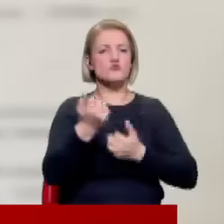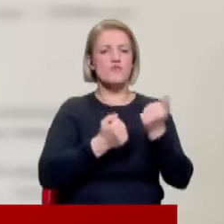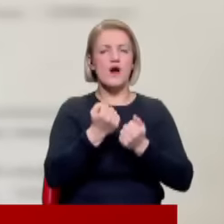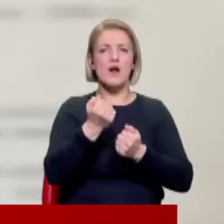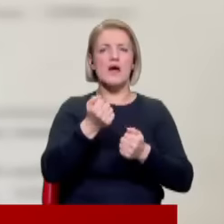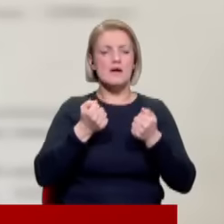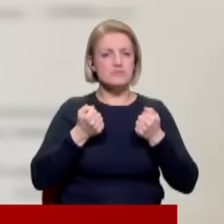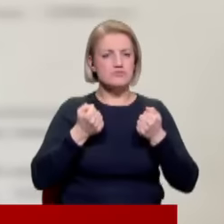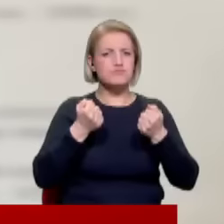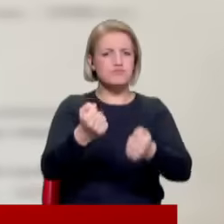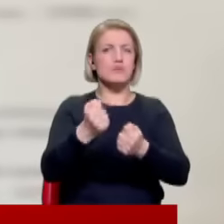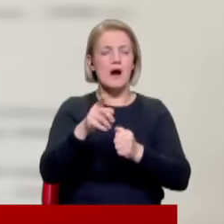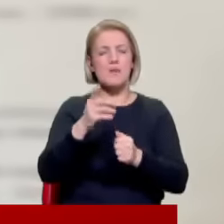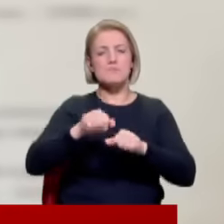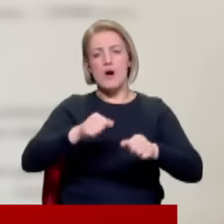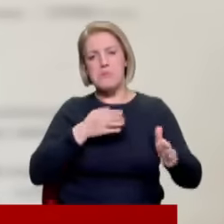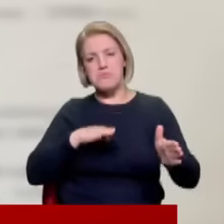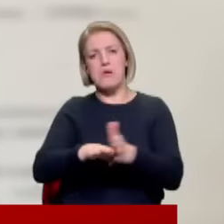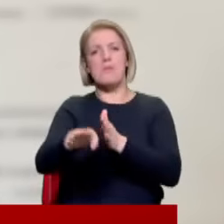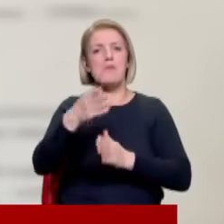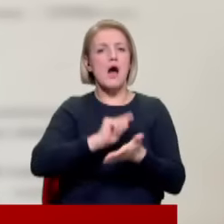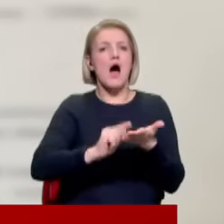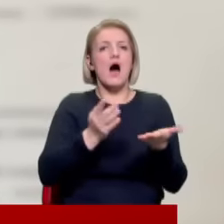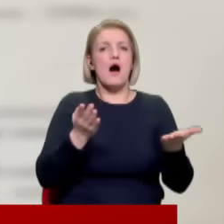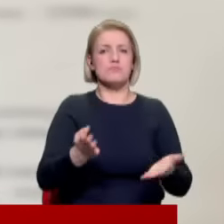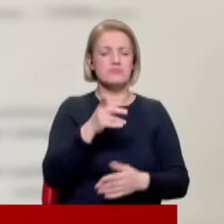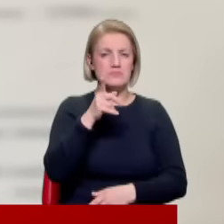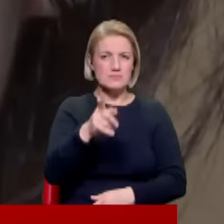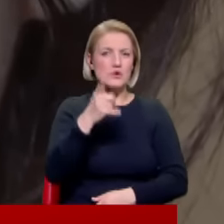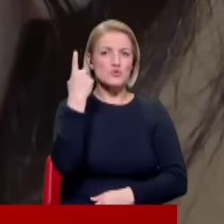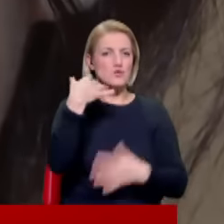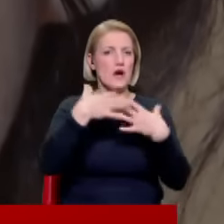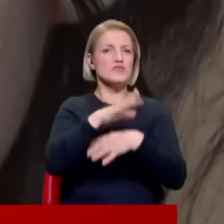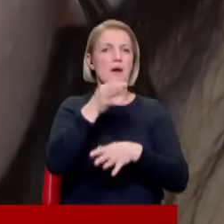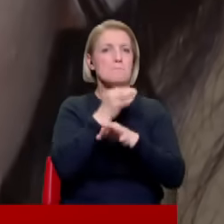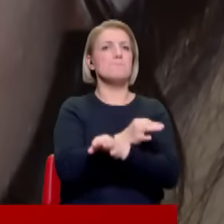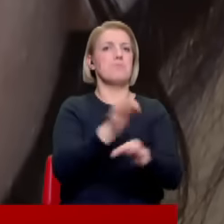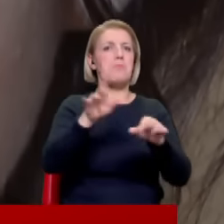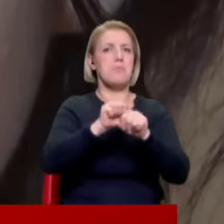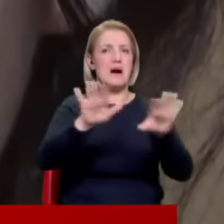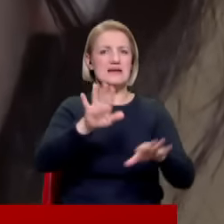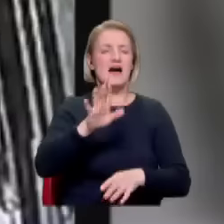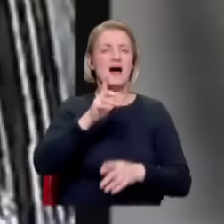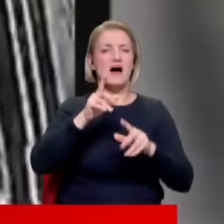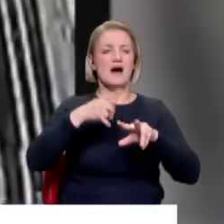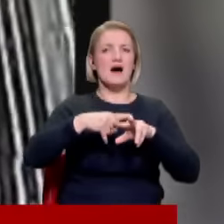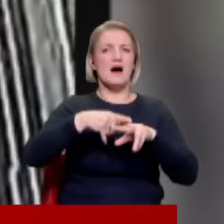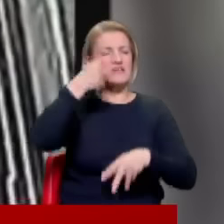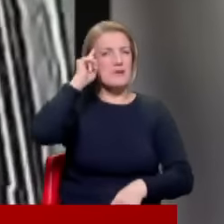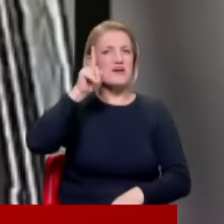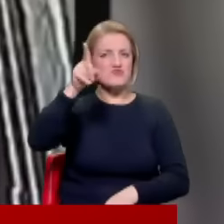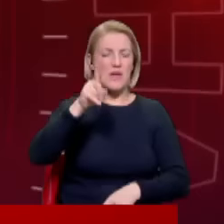motosikletin üzerine sürdüğü yazılmamıştı. Navaber acılı ailenin sesini duyurdu. Azerbaycan İçişleri Bakanlığı'ndan açıklama geldi. O